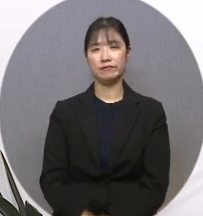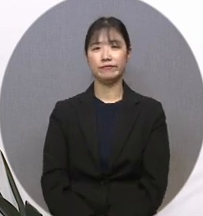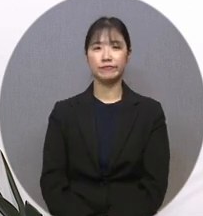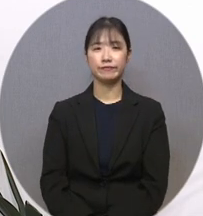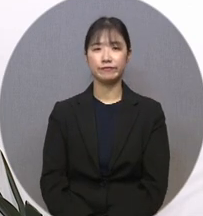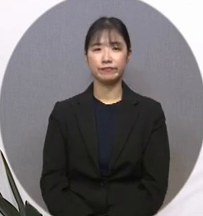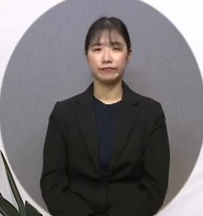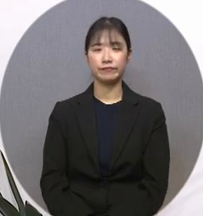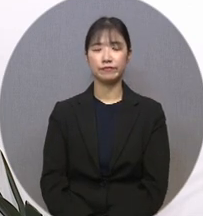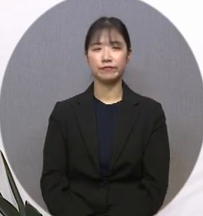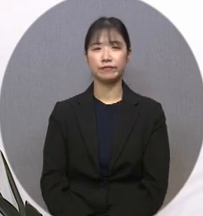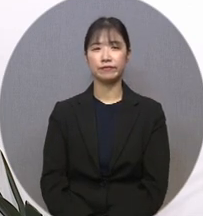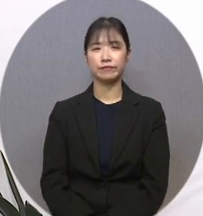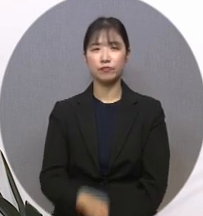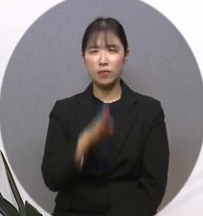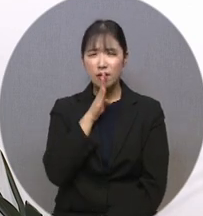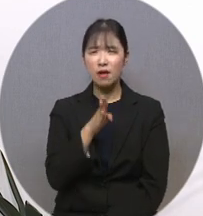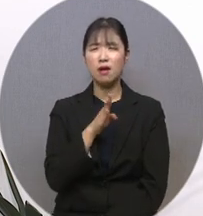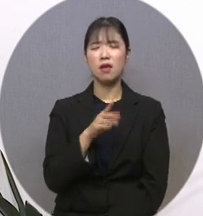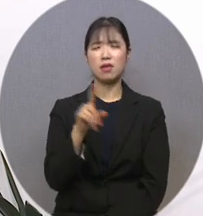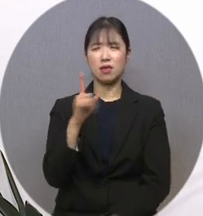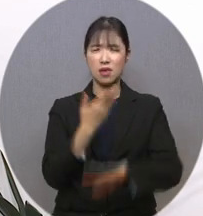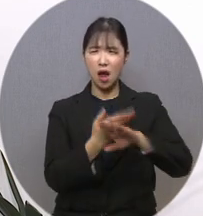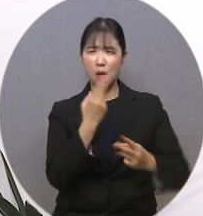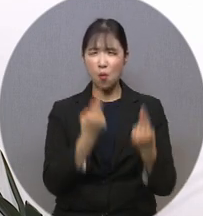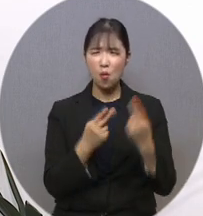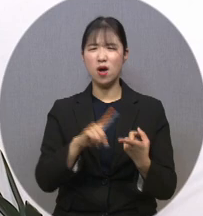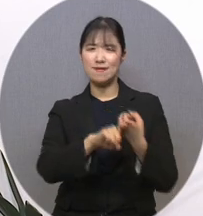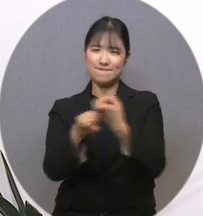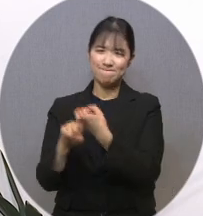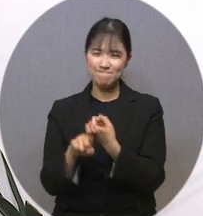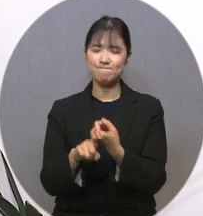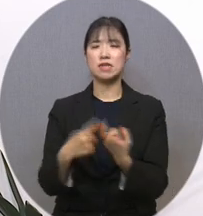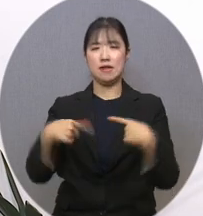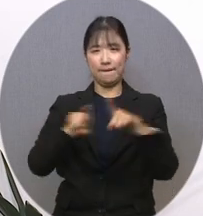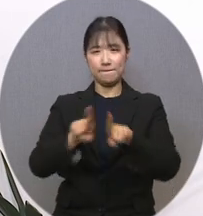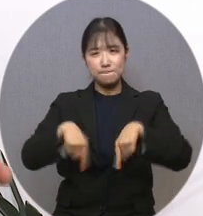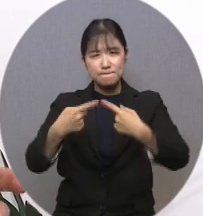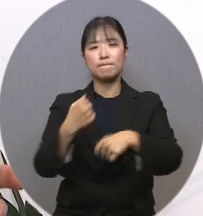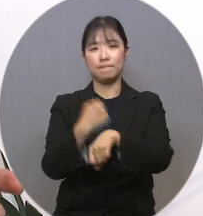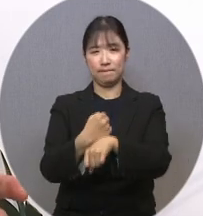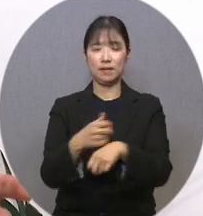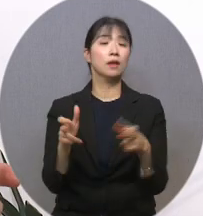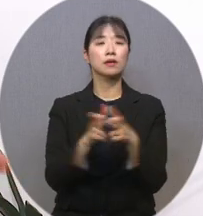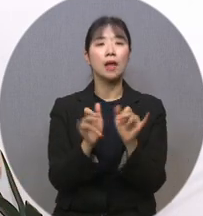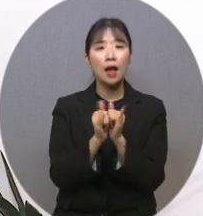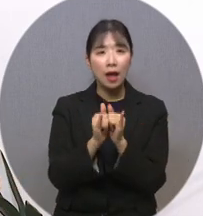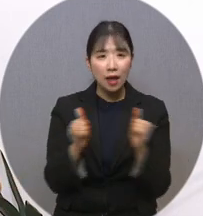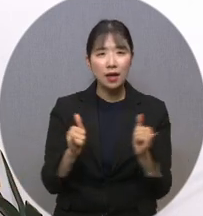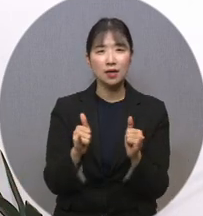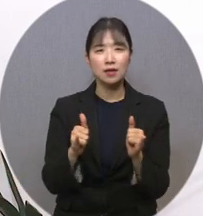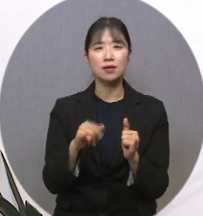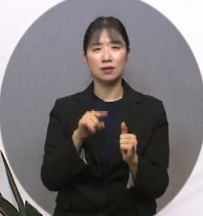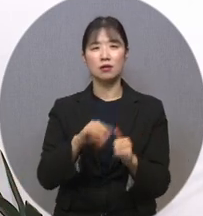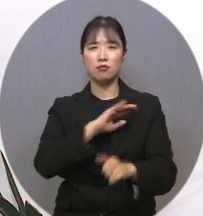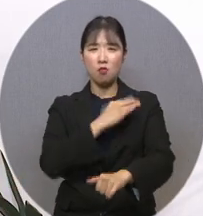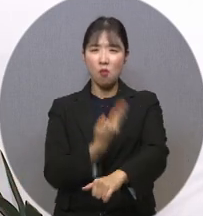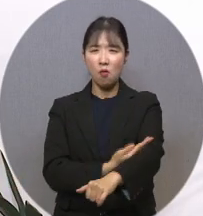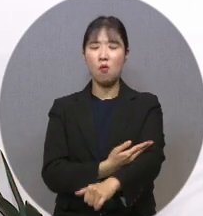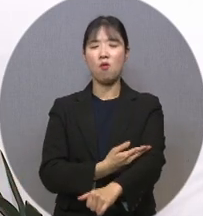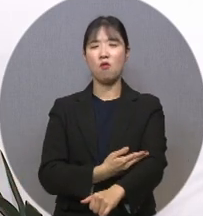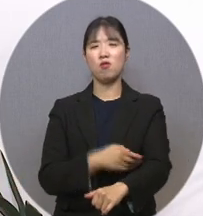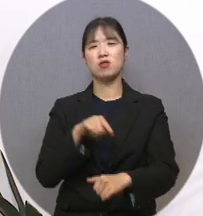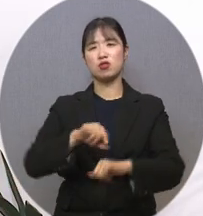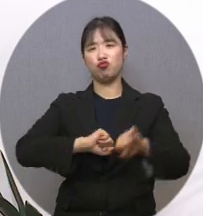거니까 무엇보다 연대하고 동참하는 건데 그러려면 장애인들을 우선 장애인들의 권익운동에